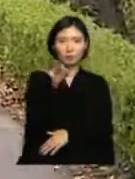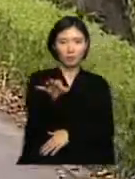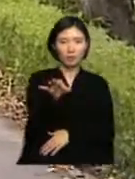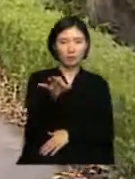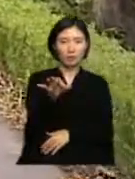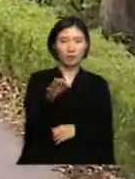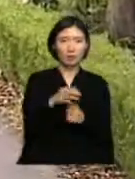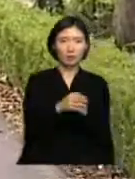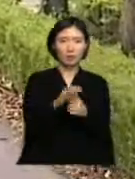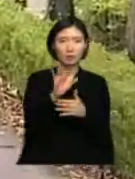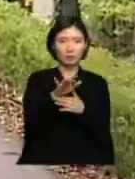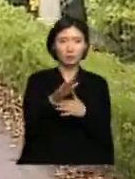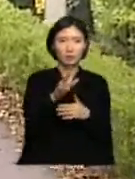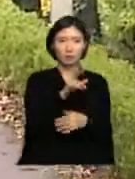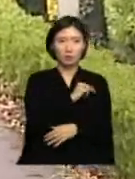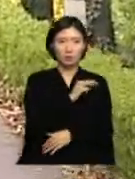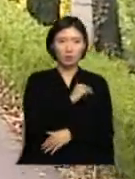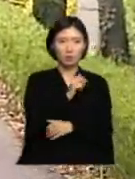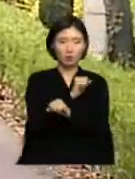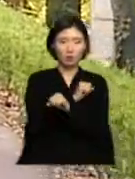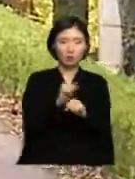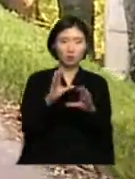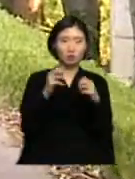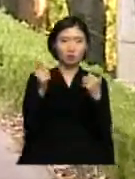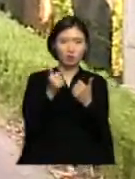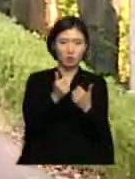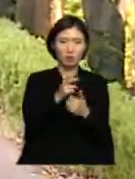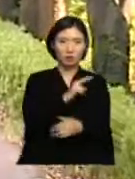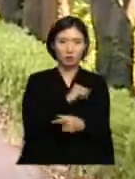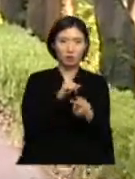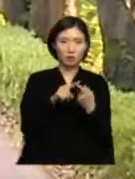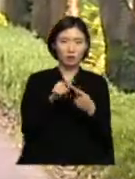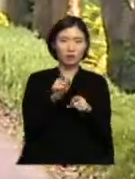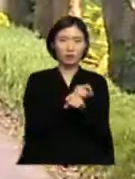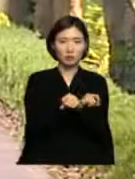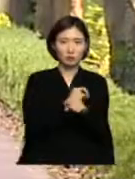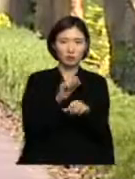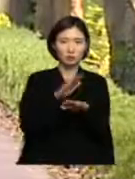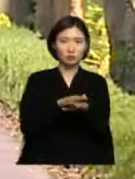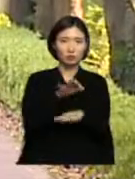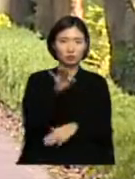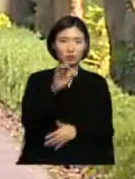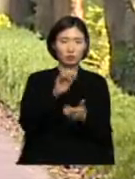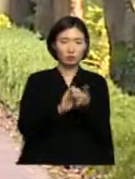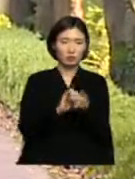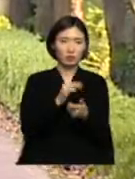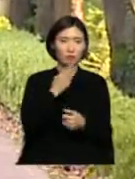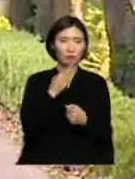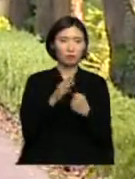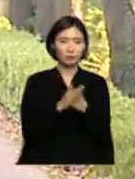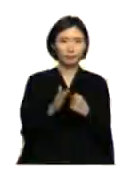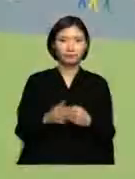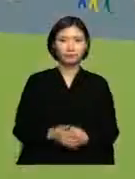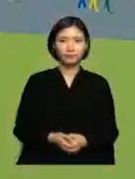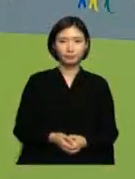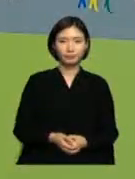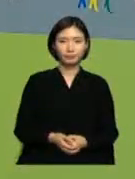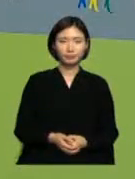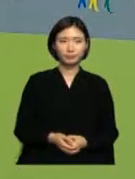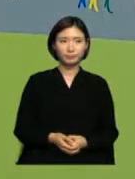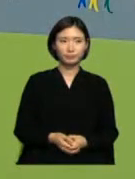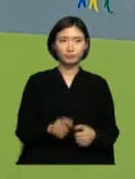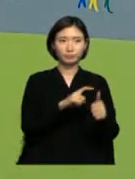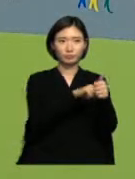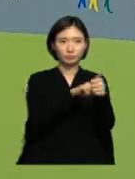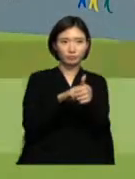것은 지방의원과 광역, 국회의원에 대해서는 특별한 수당 제한 규정이 없기 때문입니다.